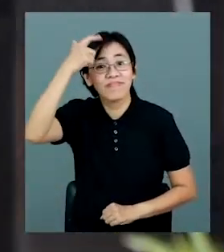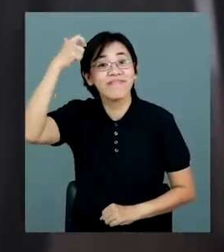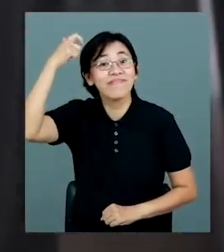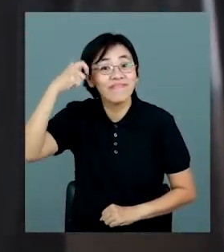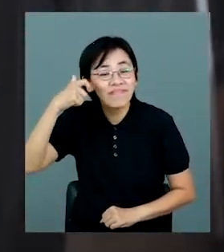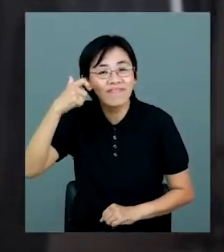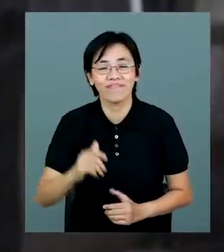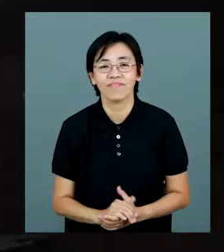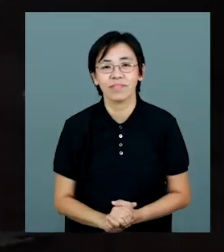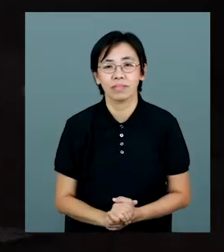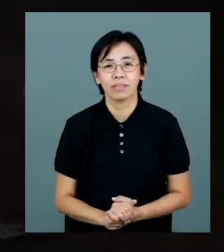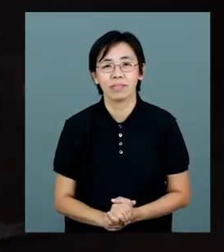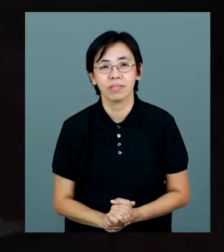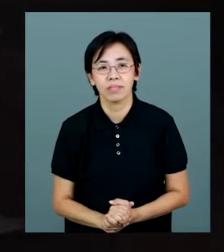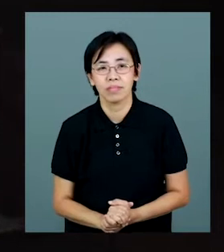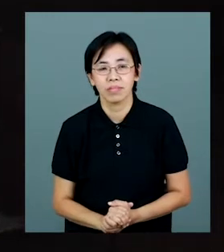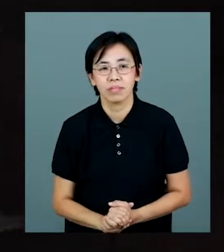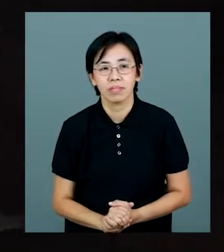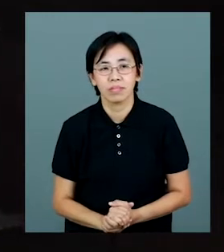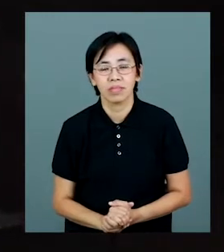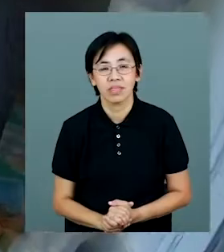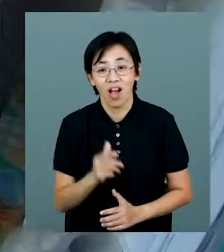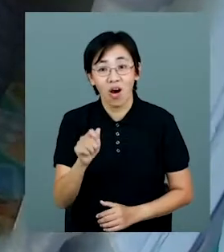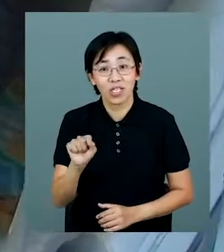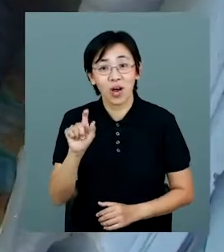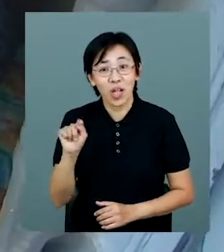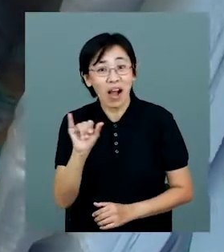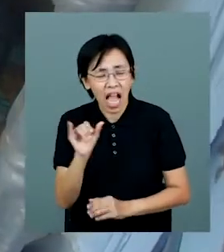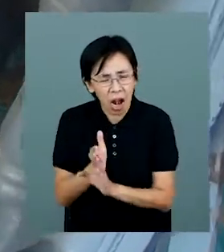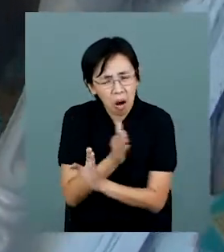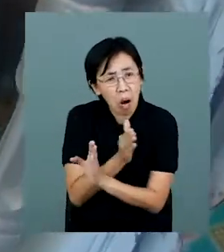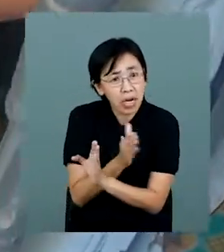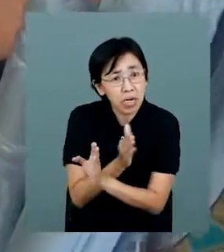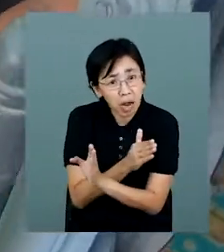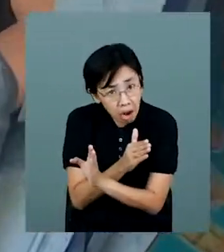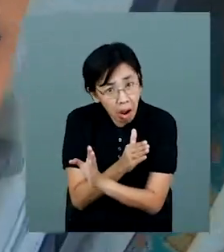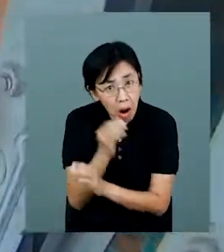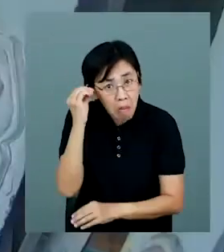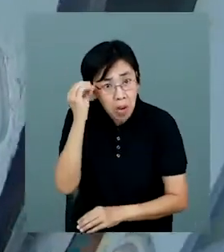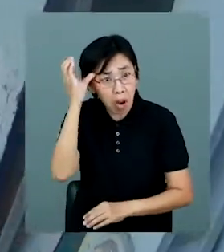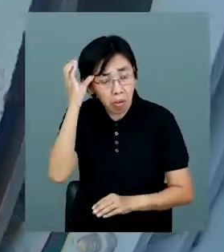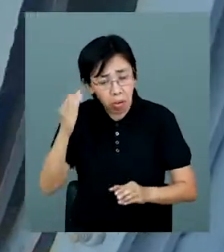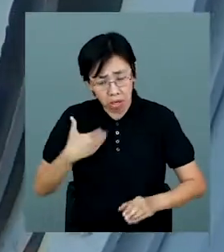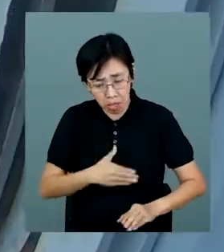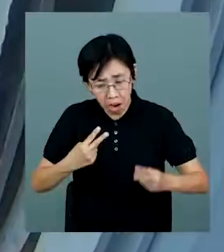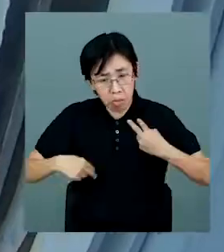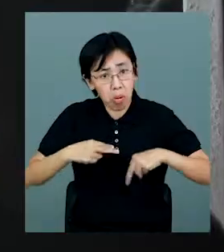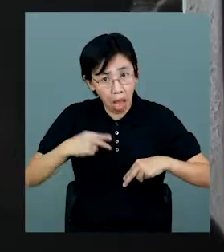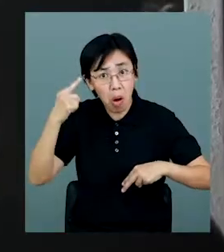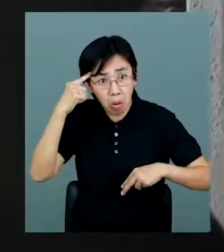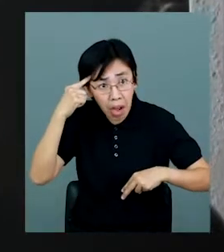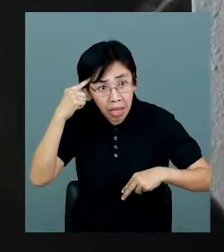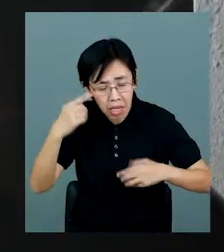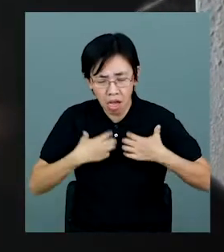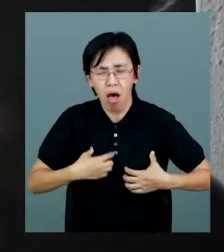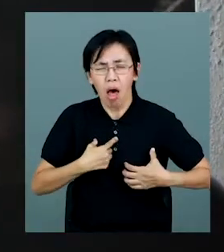อันนี้ซีรับดีเนาะส่วนอันที่ของครู ก่อนที่บิ๊กจะมาเป็นอสตบิ๊กมีความรู้เรื่อง